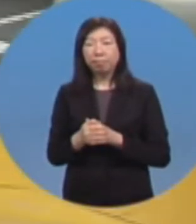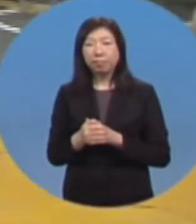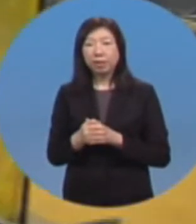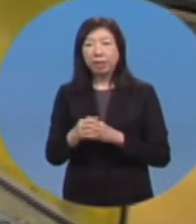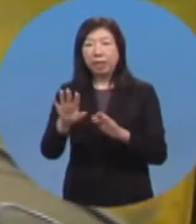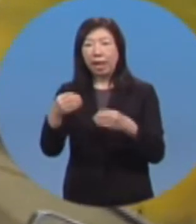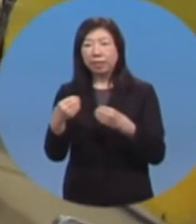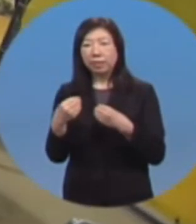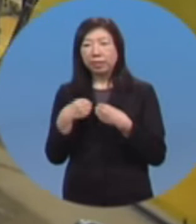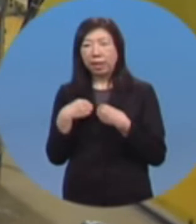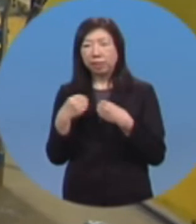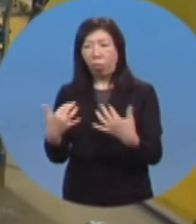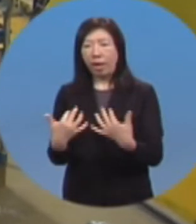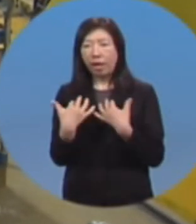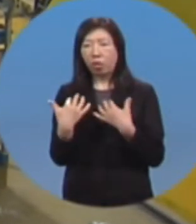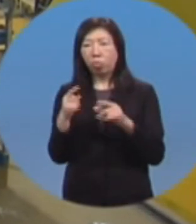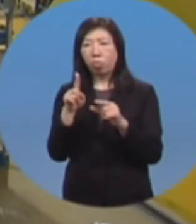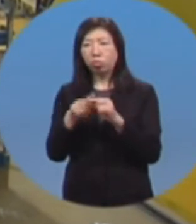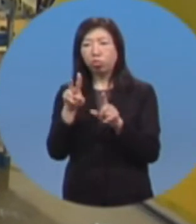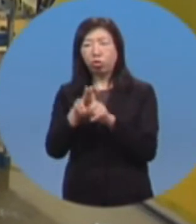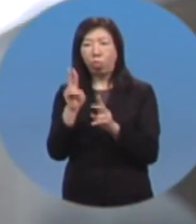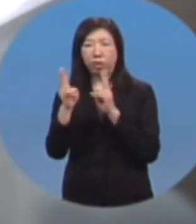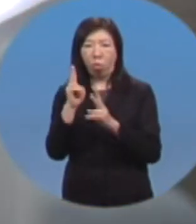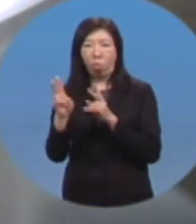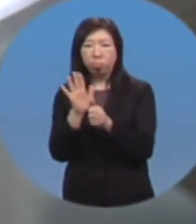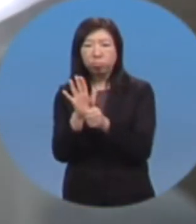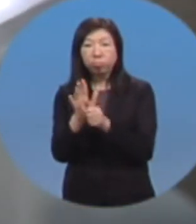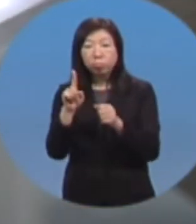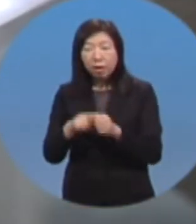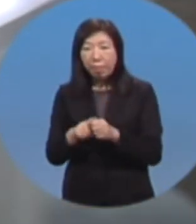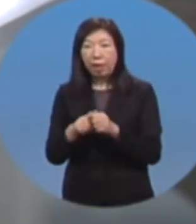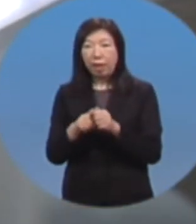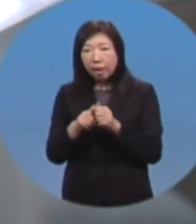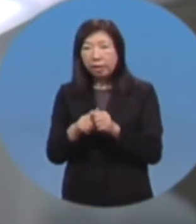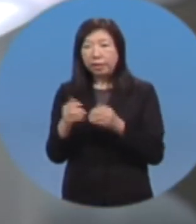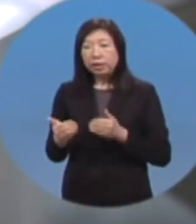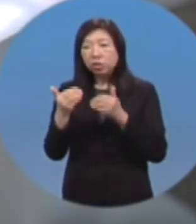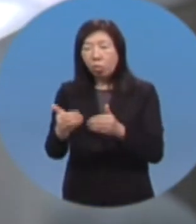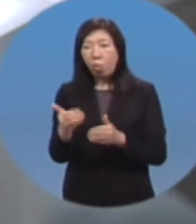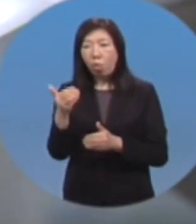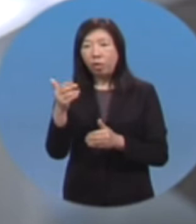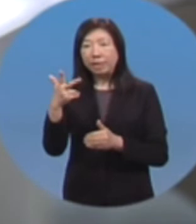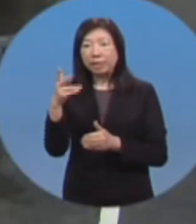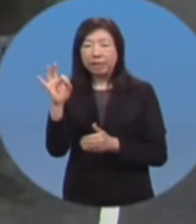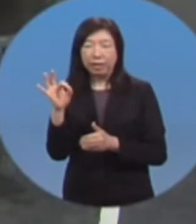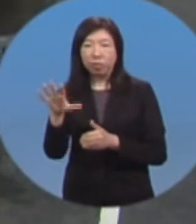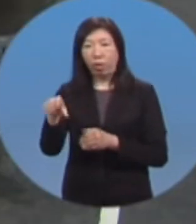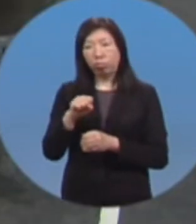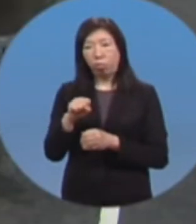感染症の影響を受けている中小企業を支援するため、中小企業振興資金の必要額を確保